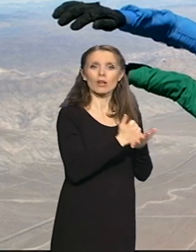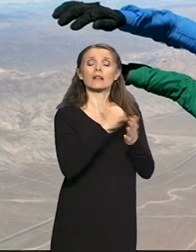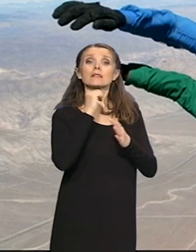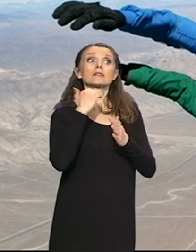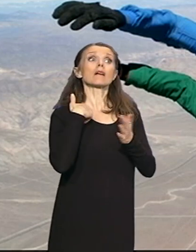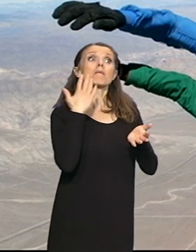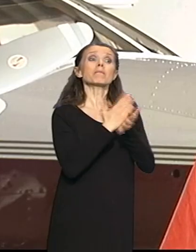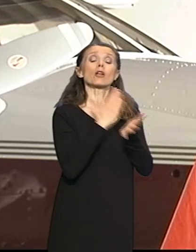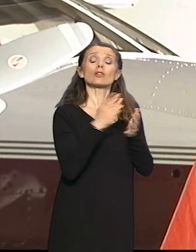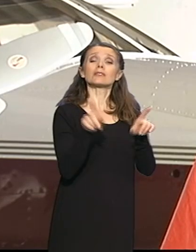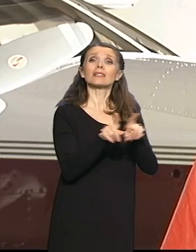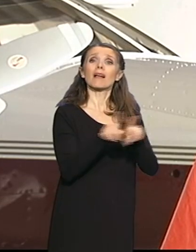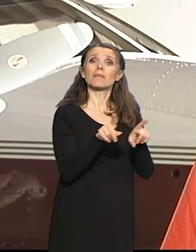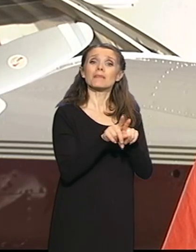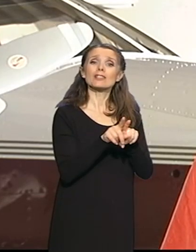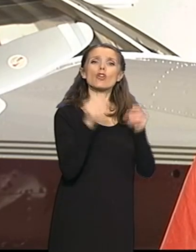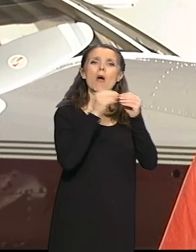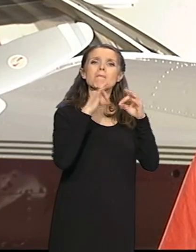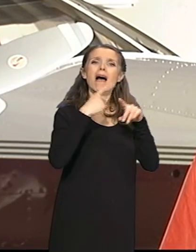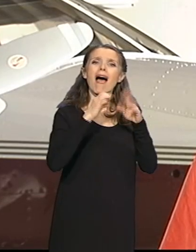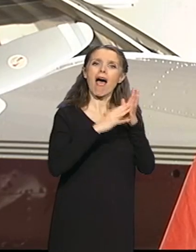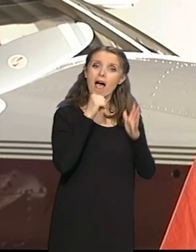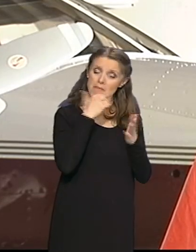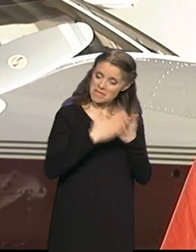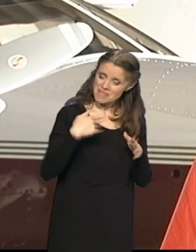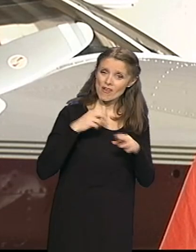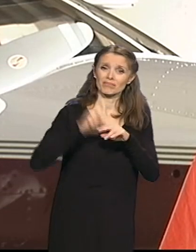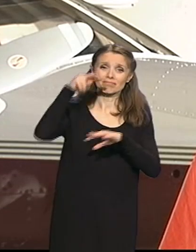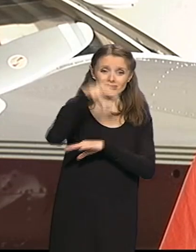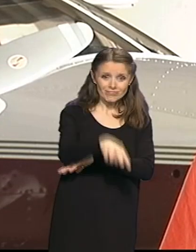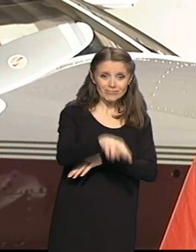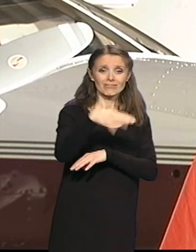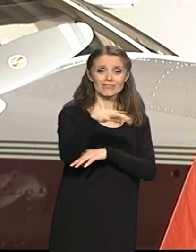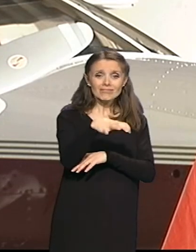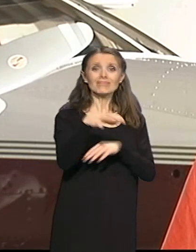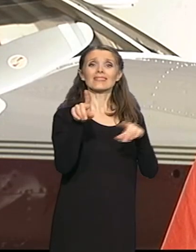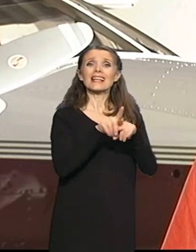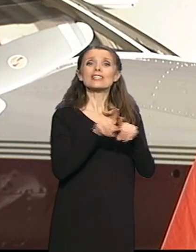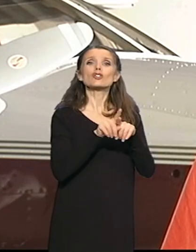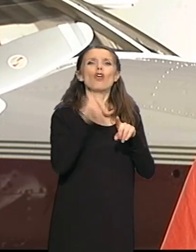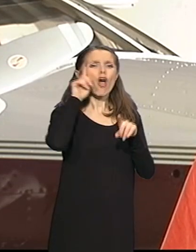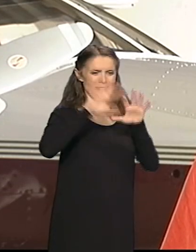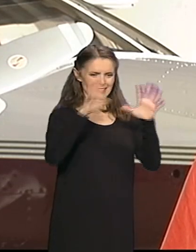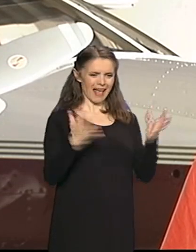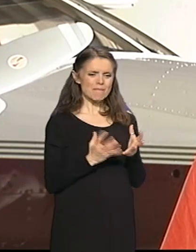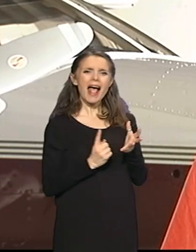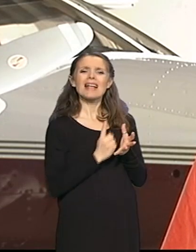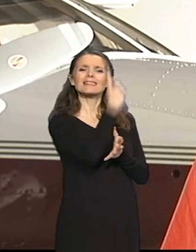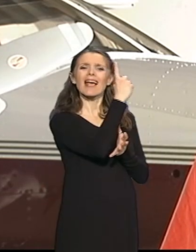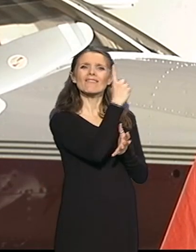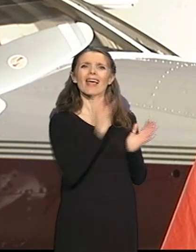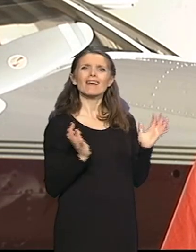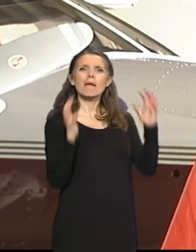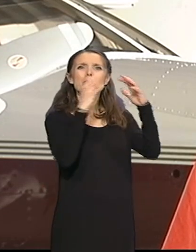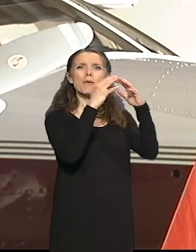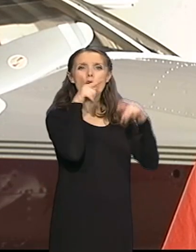sam recimo na Bahamima. Skakao sam na Severnom polu. To je u stvari